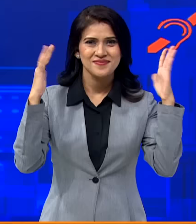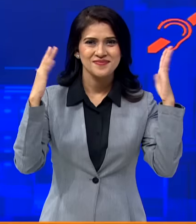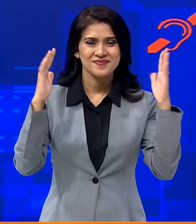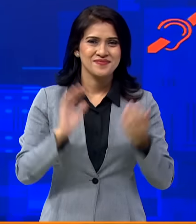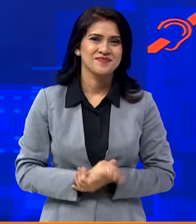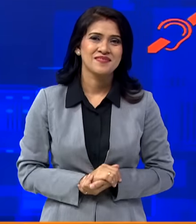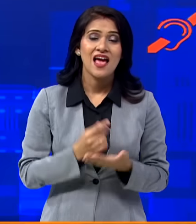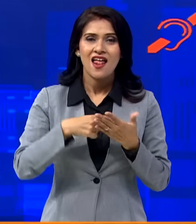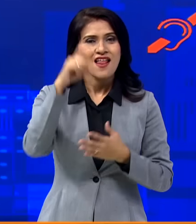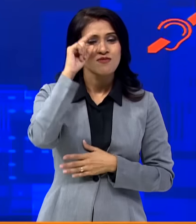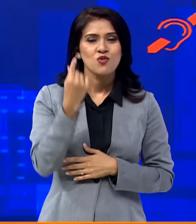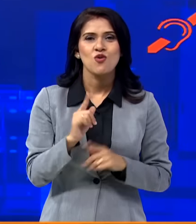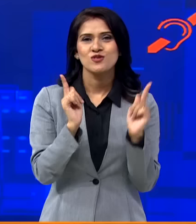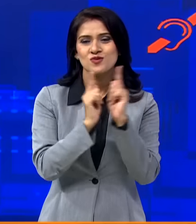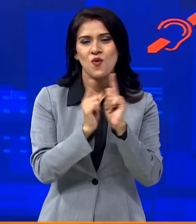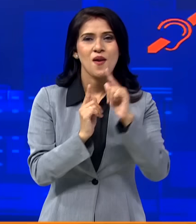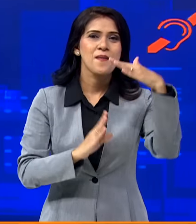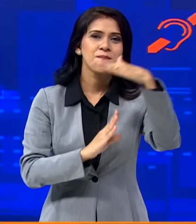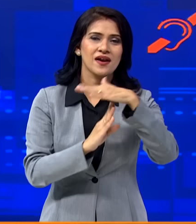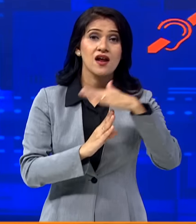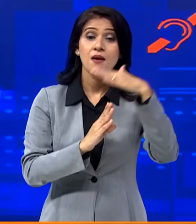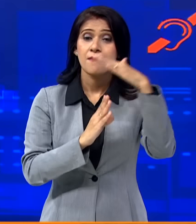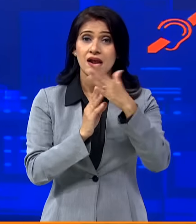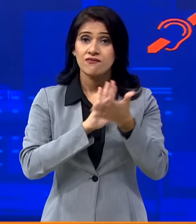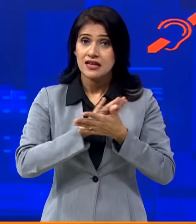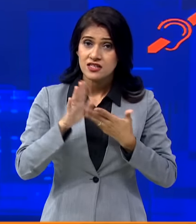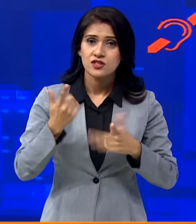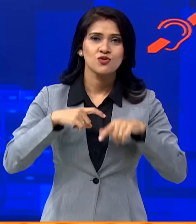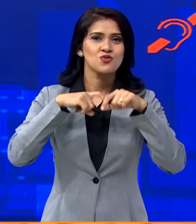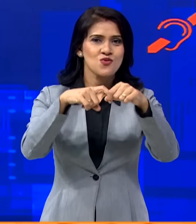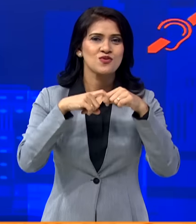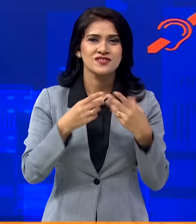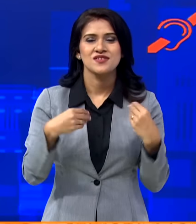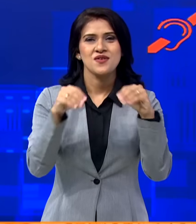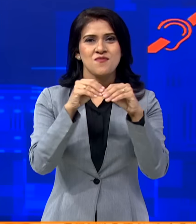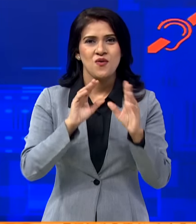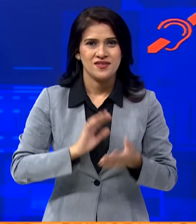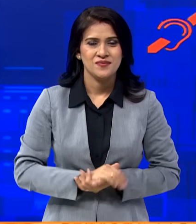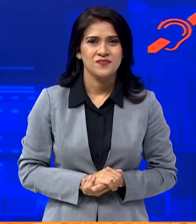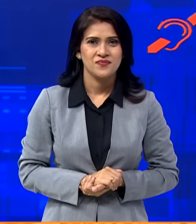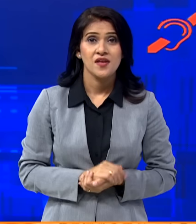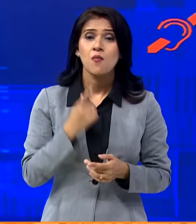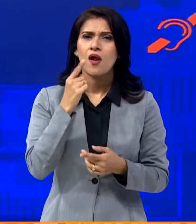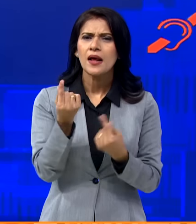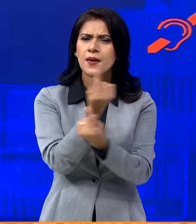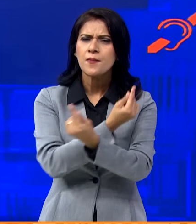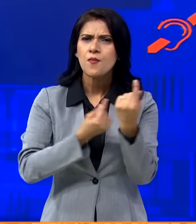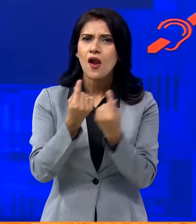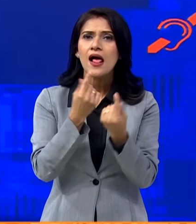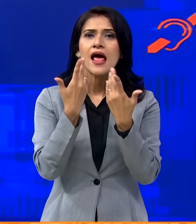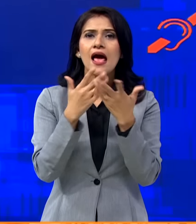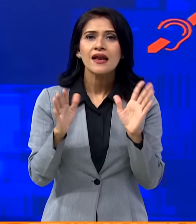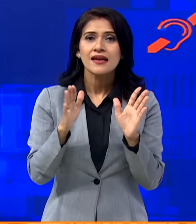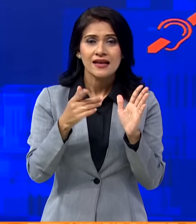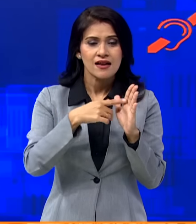य एक और ब्रेक केलिए रुकेंगे और ब्रेक के बाद आपकी अदालत में इजमा और सवालात का एक किसी भी राजनीतिक पार्टी के हारने को सनातन की